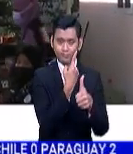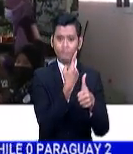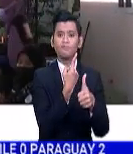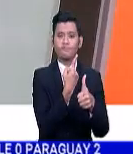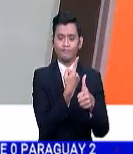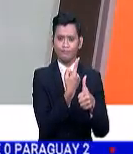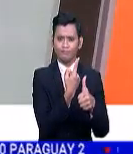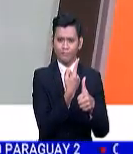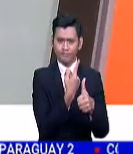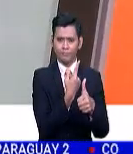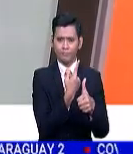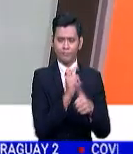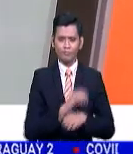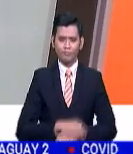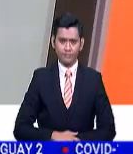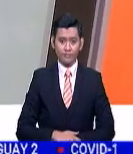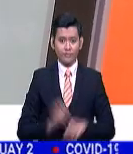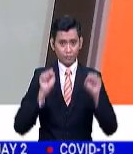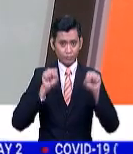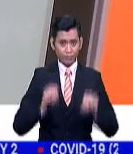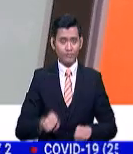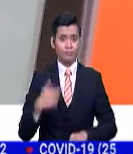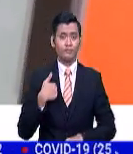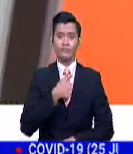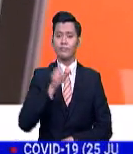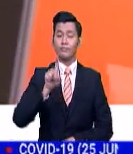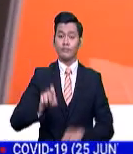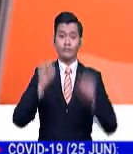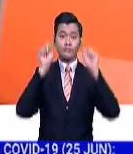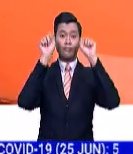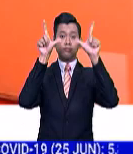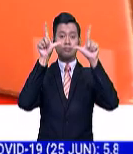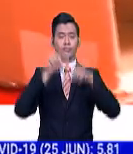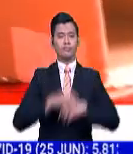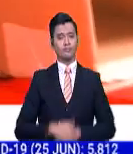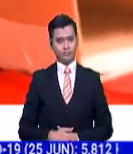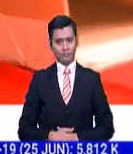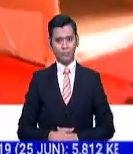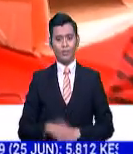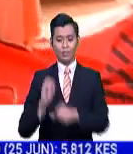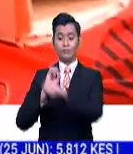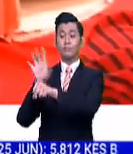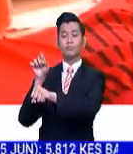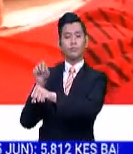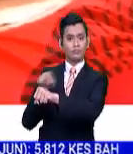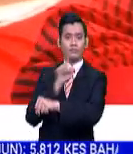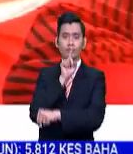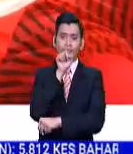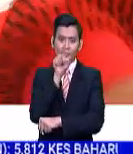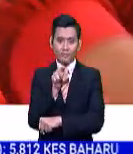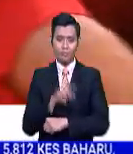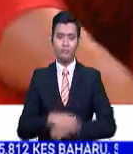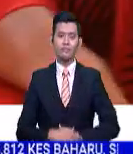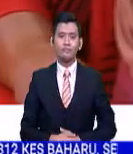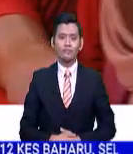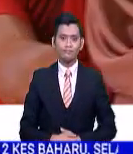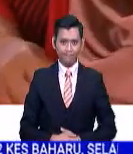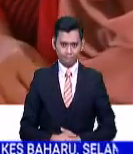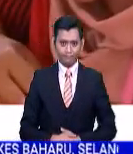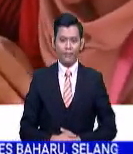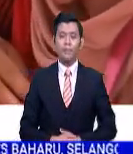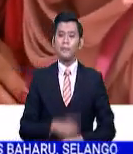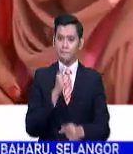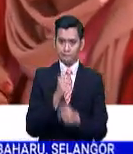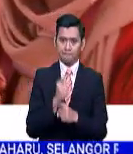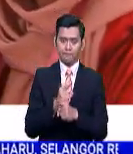Sebolehnya kita sedar bahawasanya pandemik COVID-19 ini adalah sesuatu yang